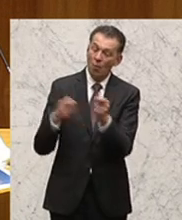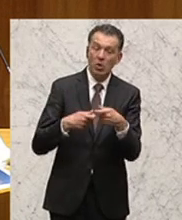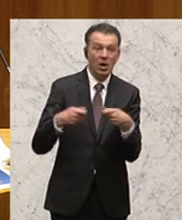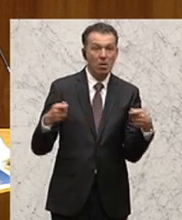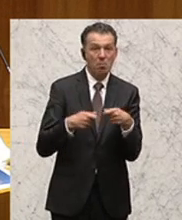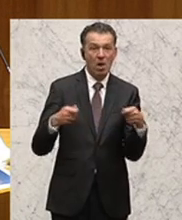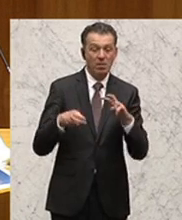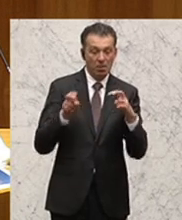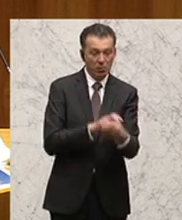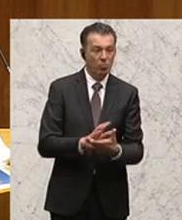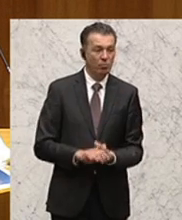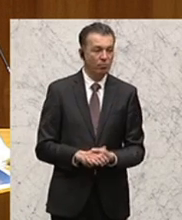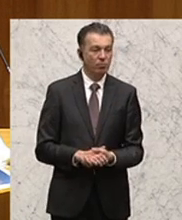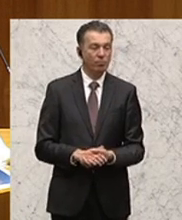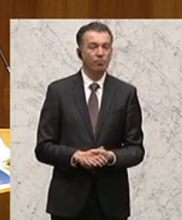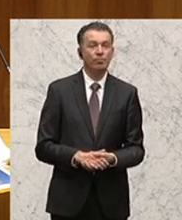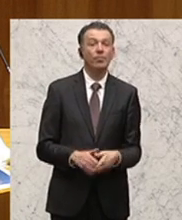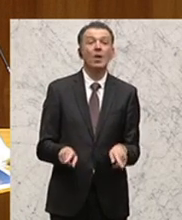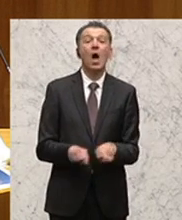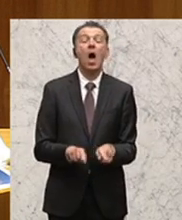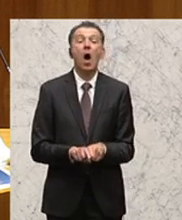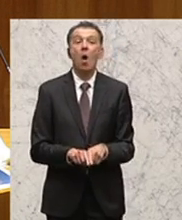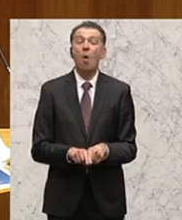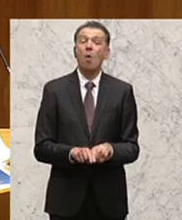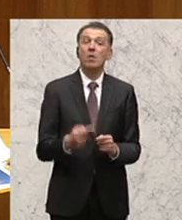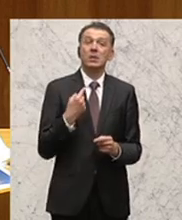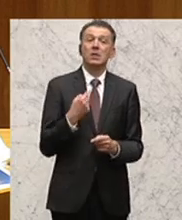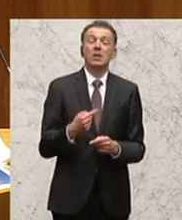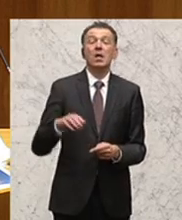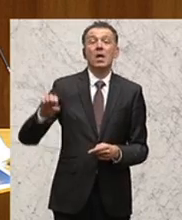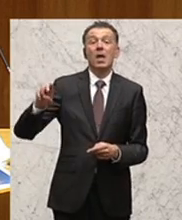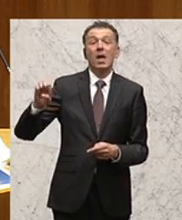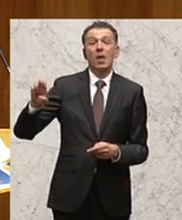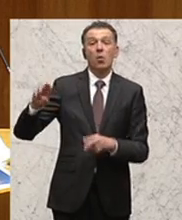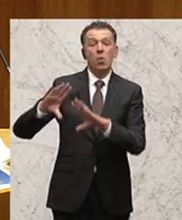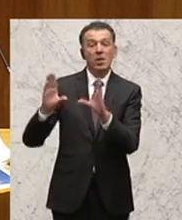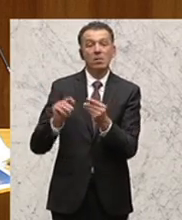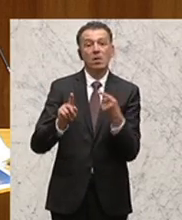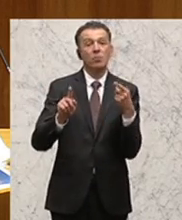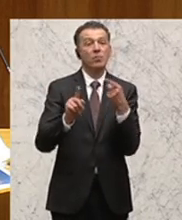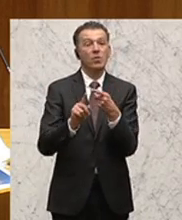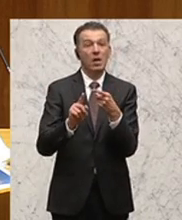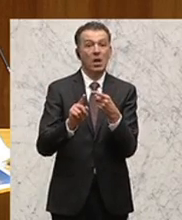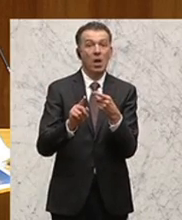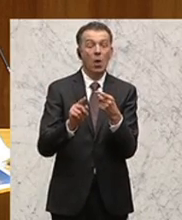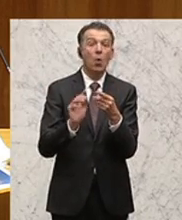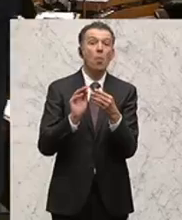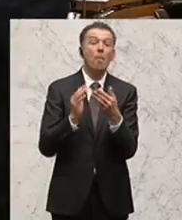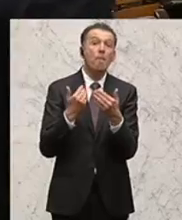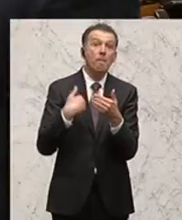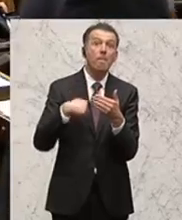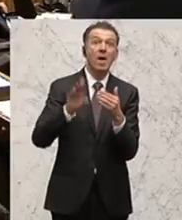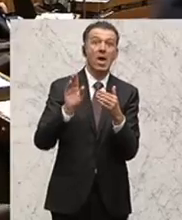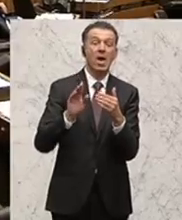die umzusetzen werden. Im Übrigen wurde auch festgestellt, dass die EU insgesamt ihre Ziele übererfüllt hat. Die EU